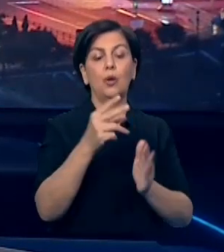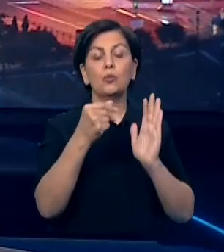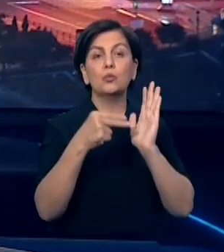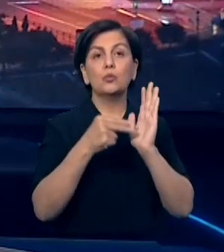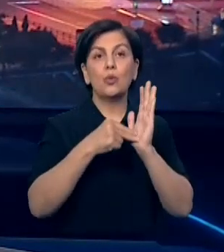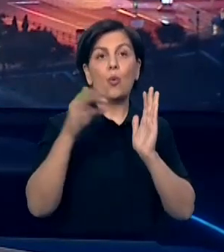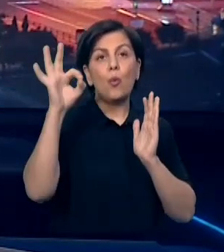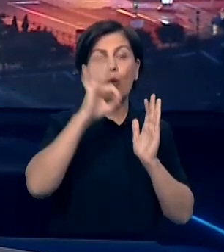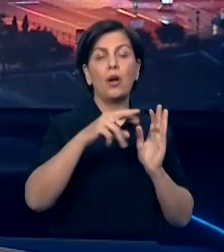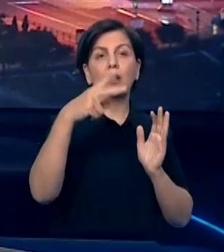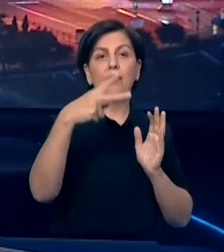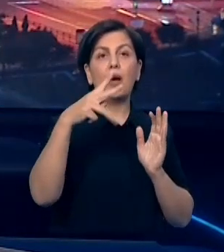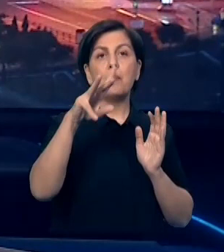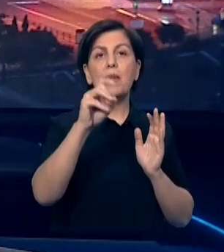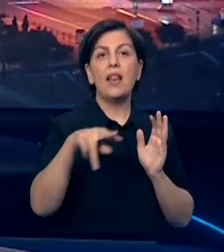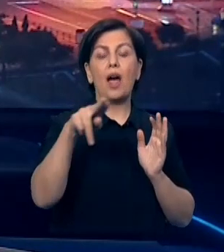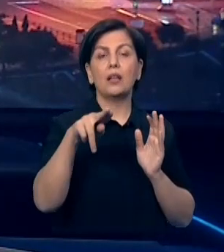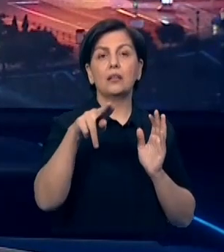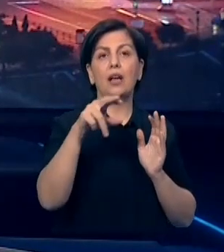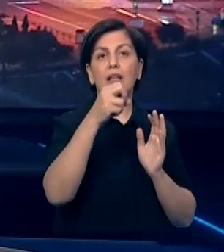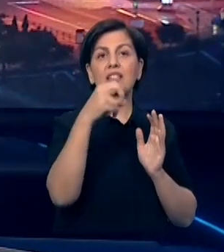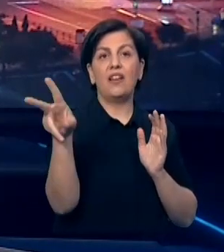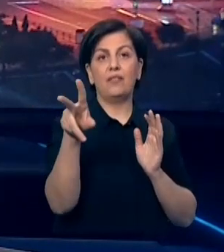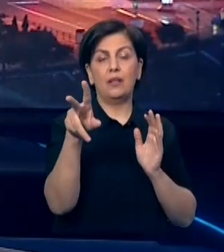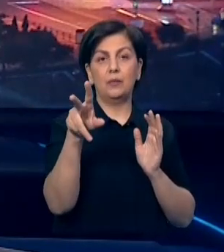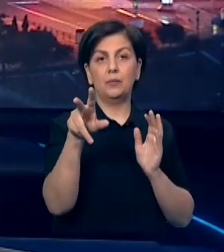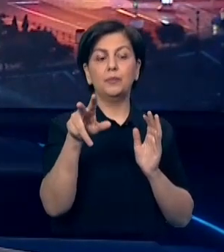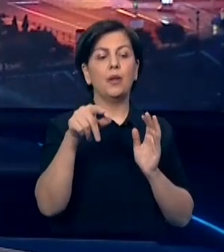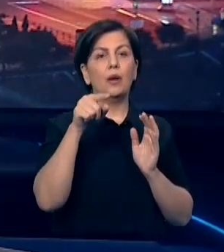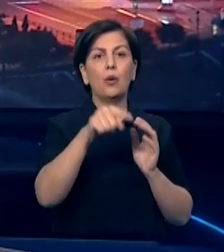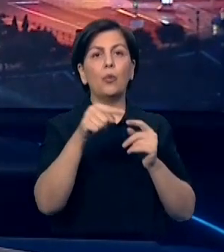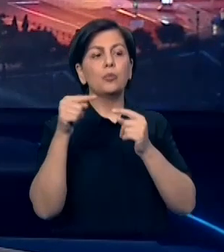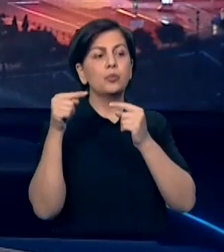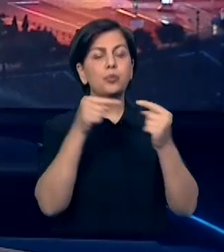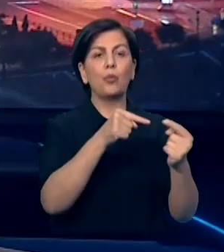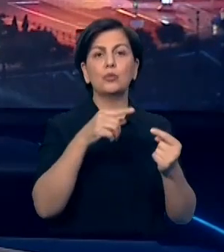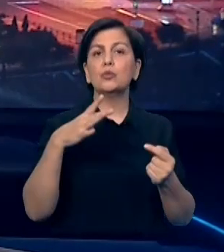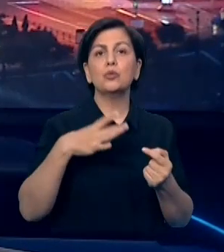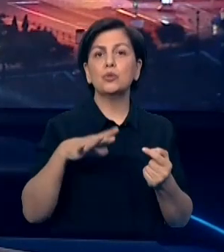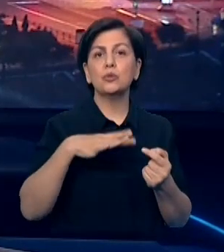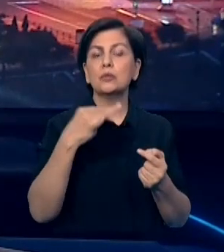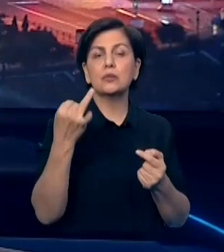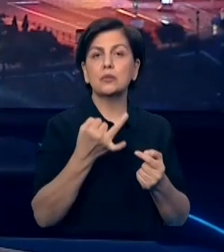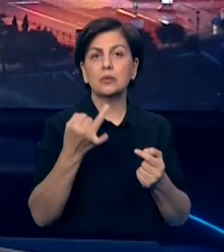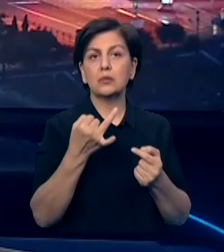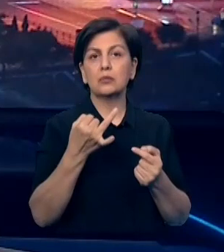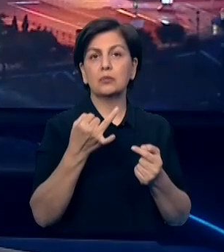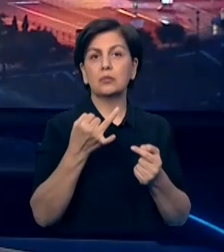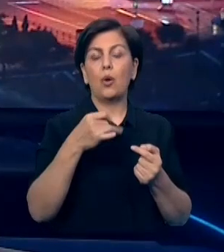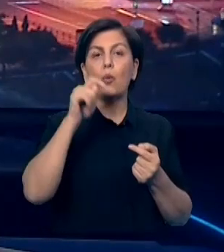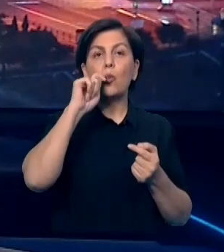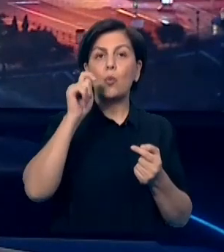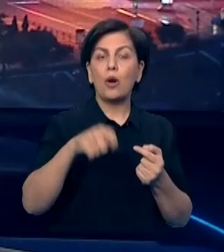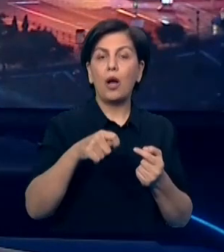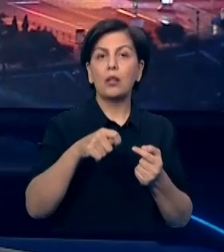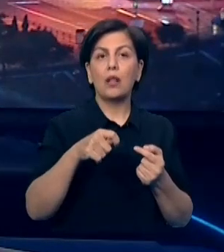avroluq yardımdan gedir. İttifaqın bu addımı atmasının pərdəarxasında nələrin olduğu isə maraqlıdır. Bu hal Ukrayna